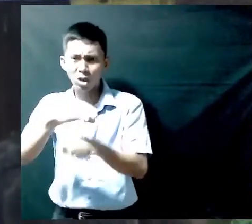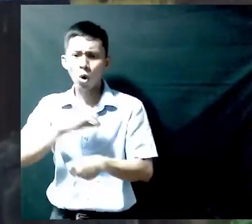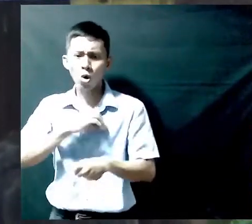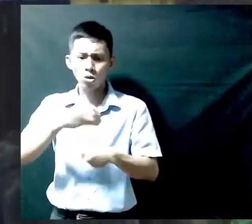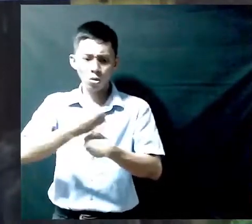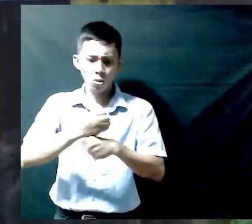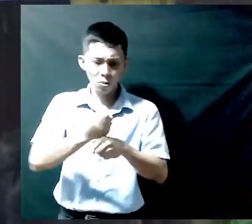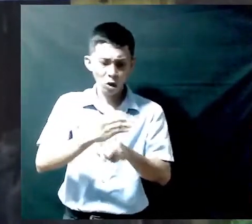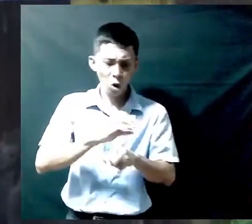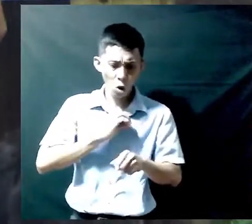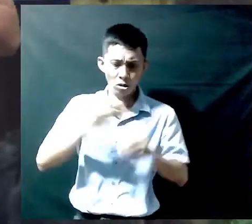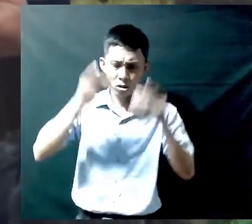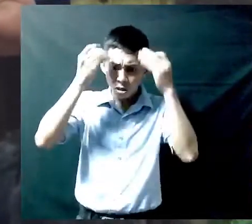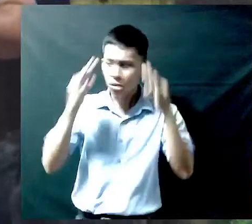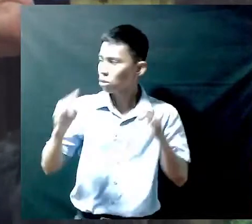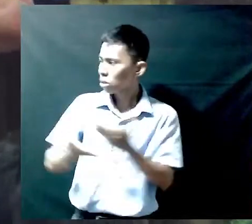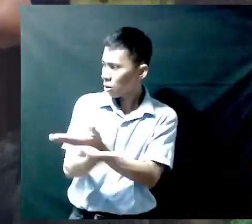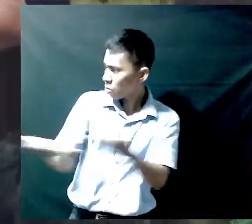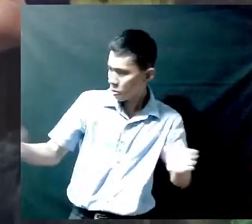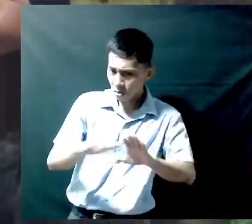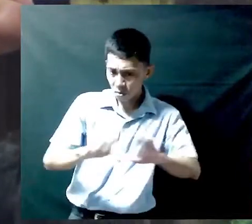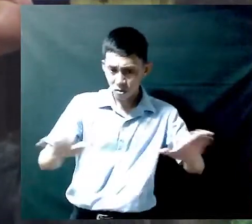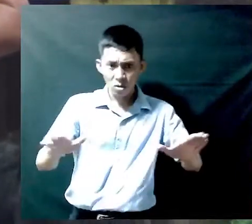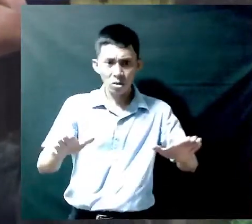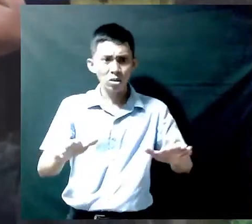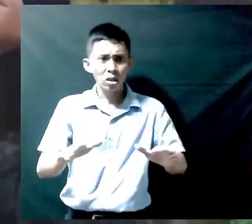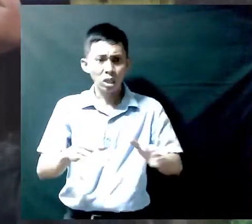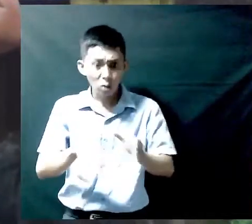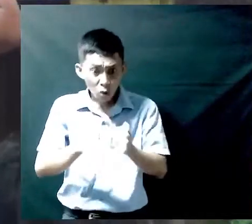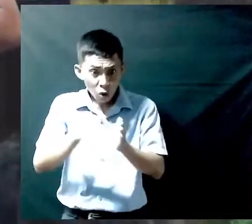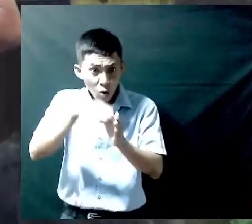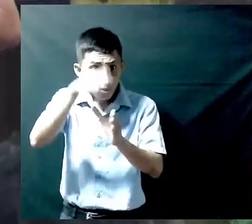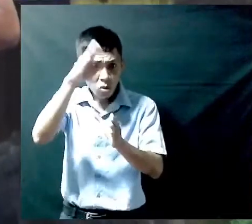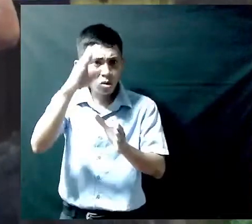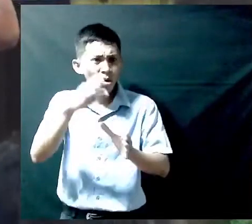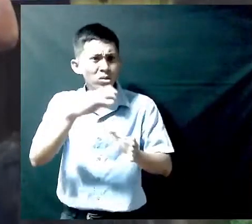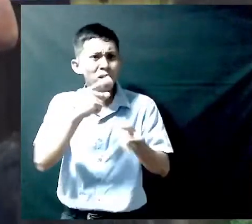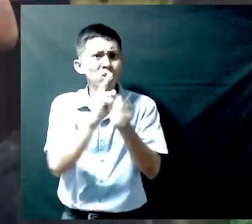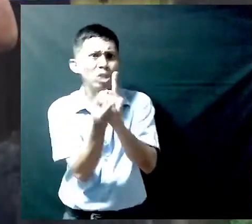ngayon, huwag kayong lalaki na lalayo kayo sa Diyos.